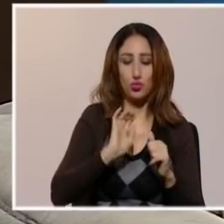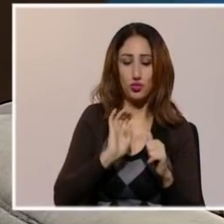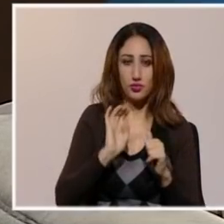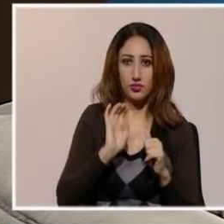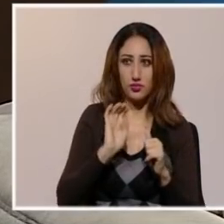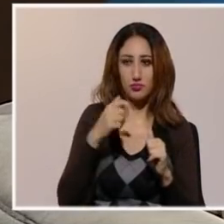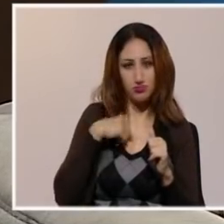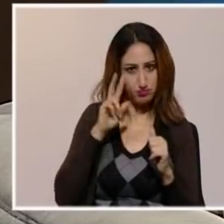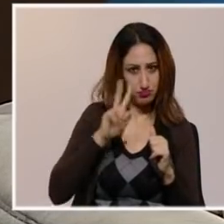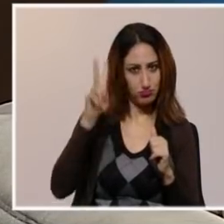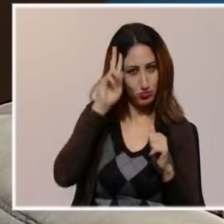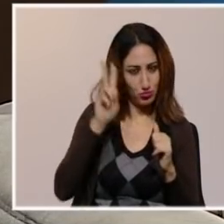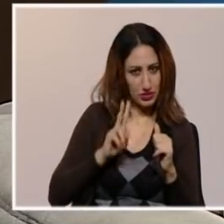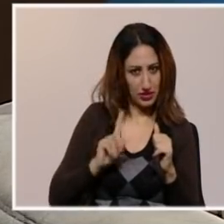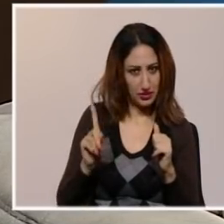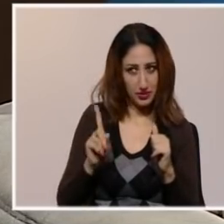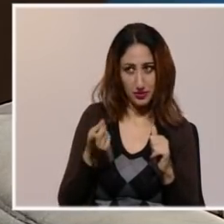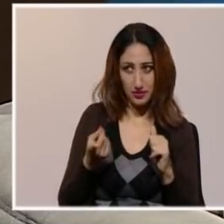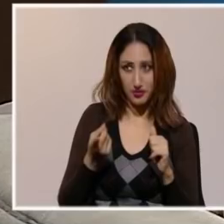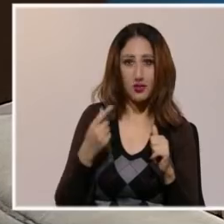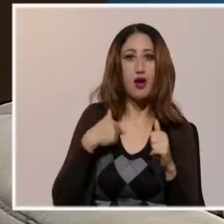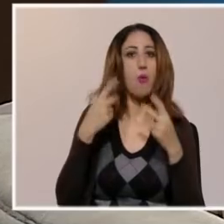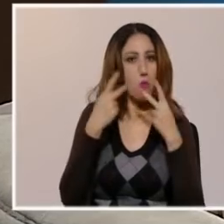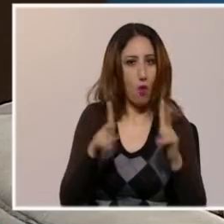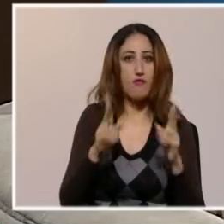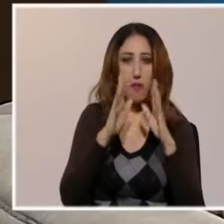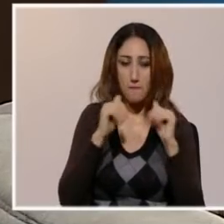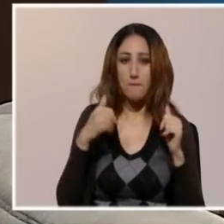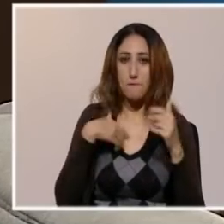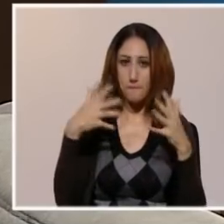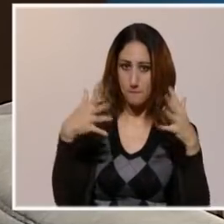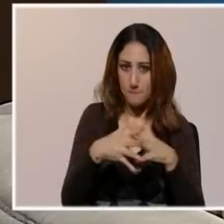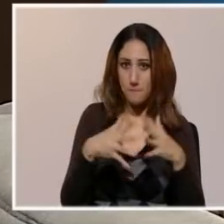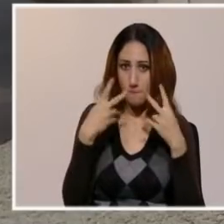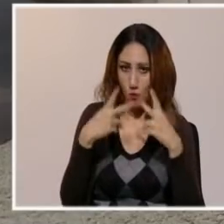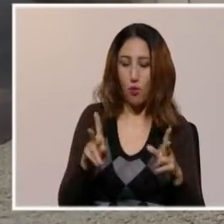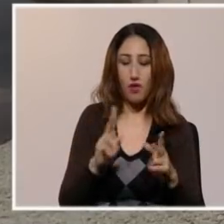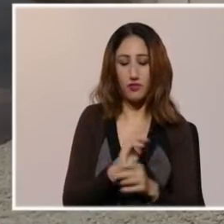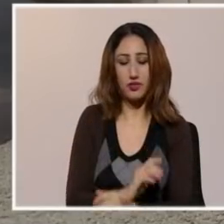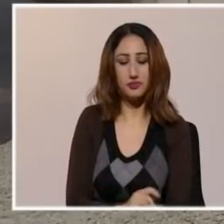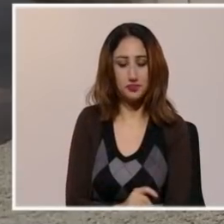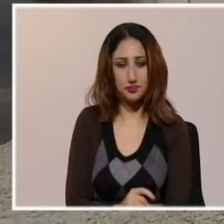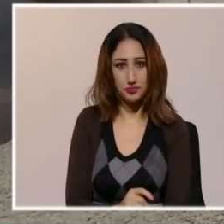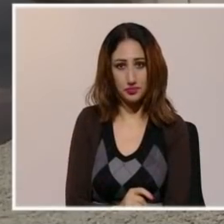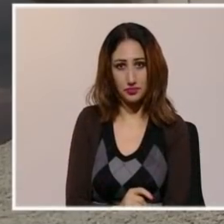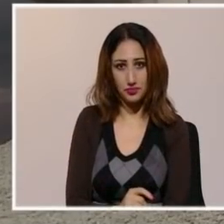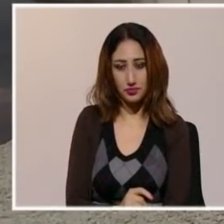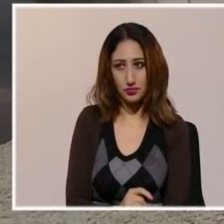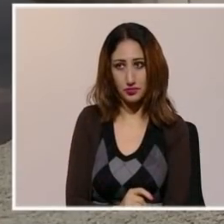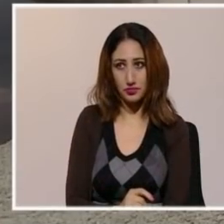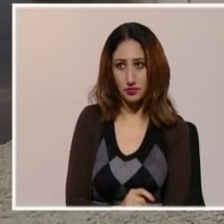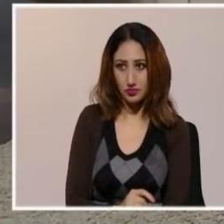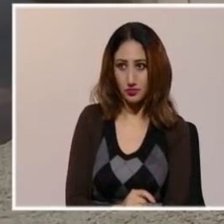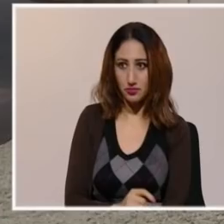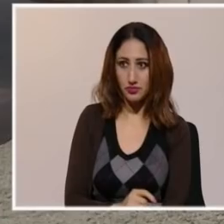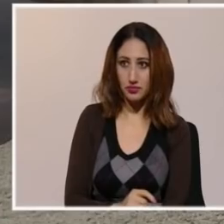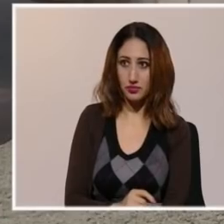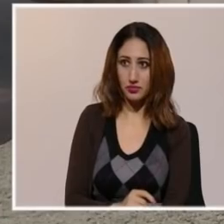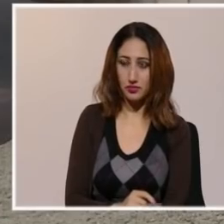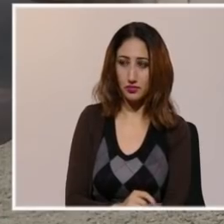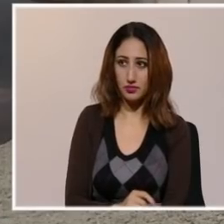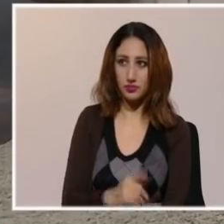لي انا تنزلي مصر لوحدي، كنت راضي هناك قالت اه هقعد معاها، كانت حامل بكريم. فقلت لها طب اصبري اما نخلف كريم، ففعلا